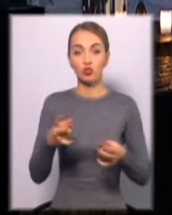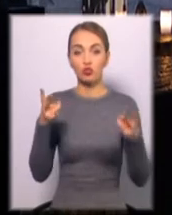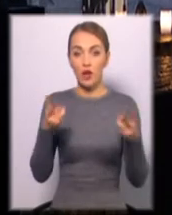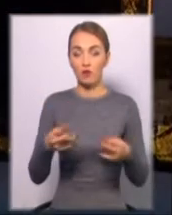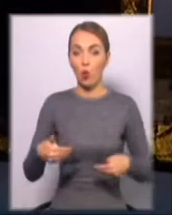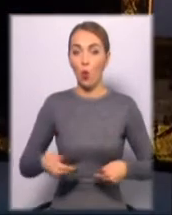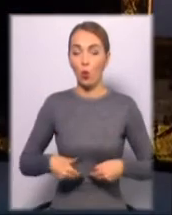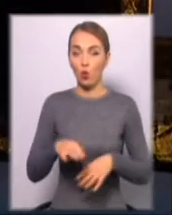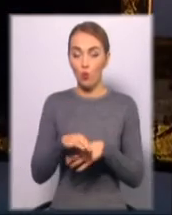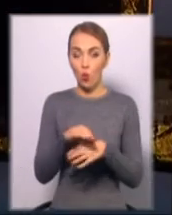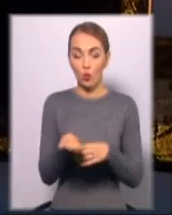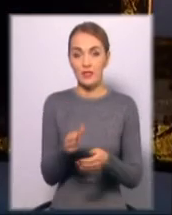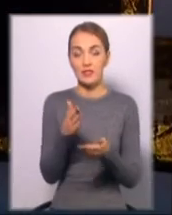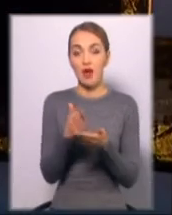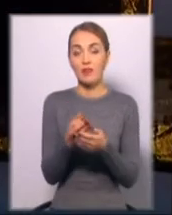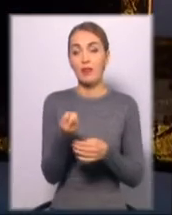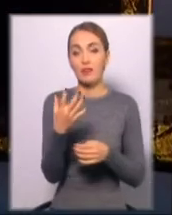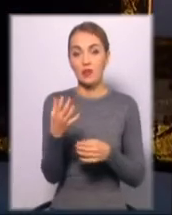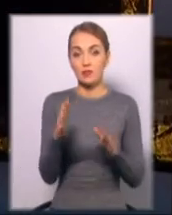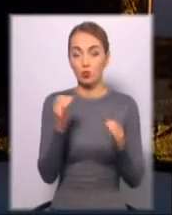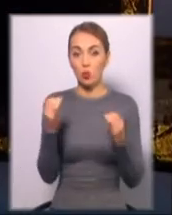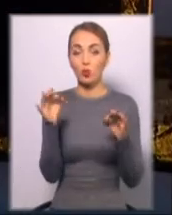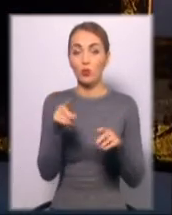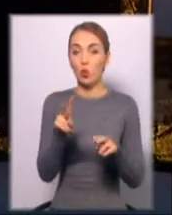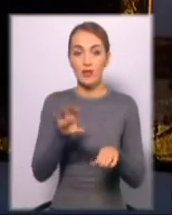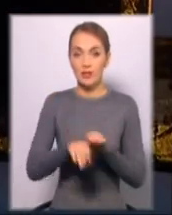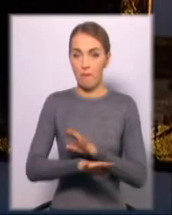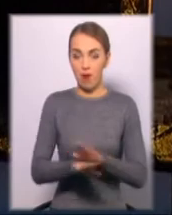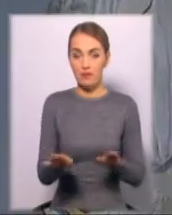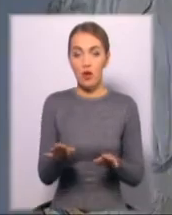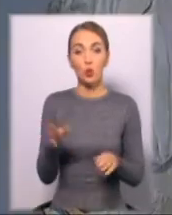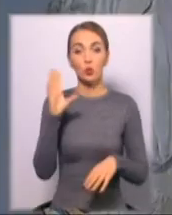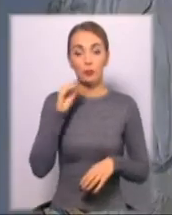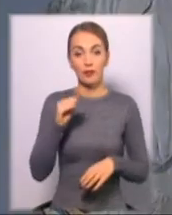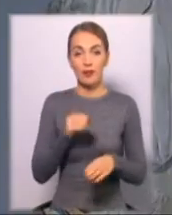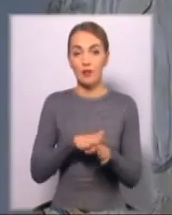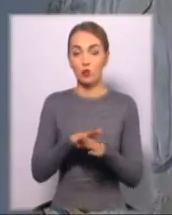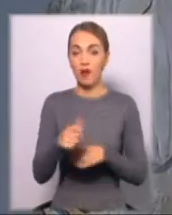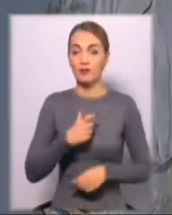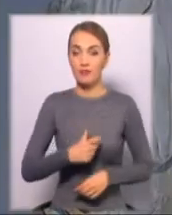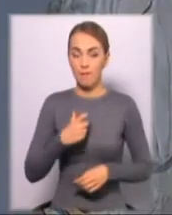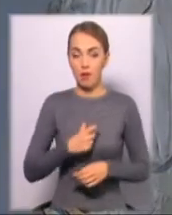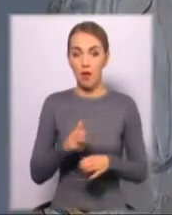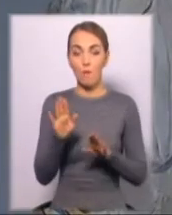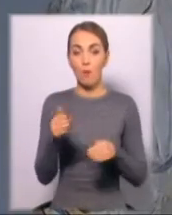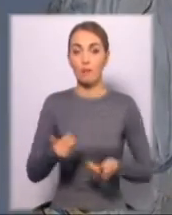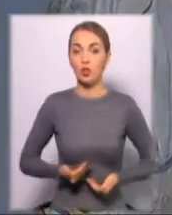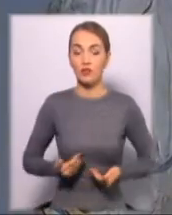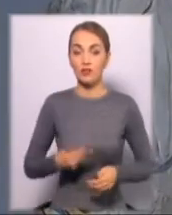Голодомору» представили 15 історій про тих, хто не зламався. Вони зуміли реалізувати себе, попри пережити